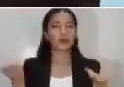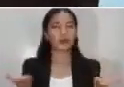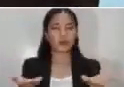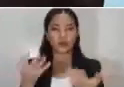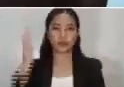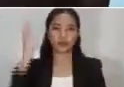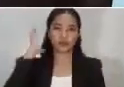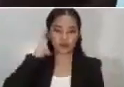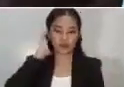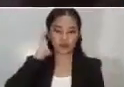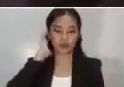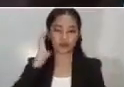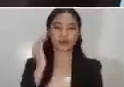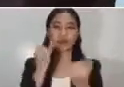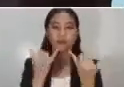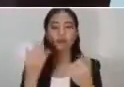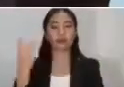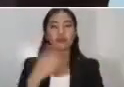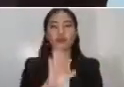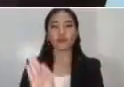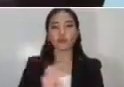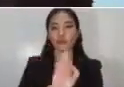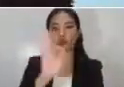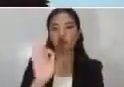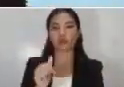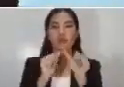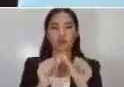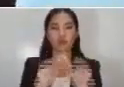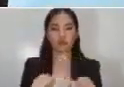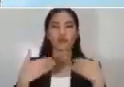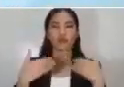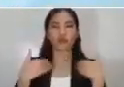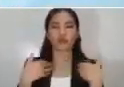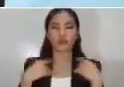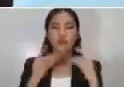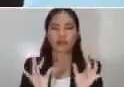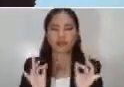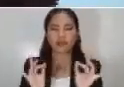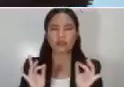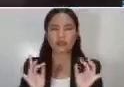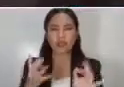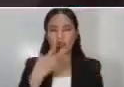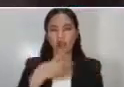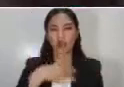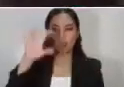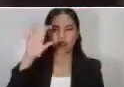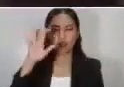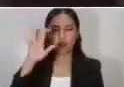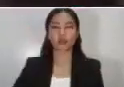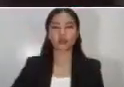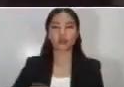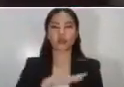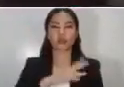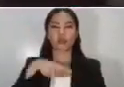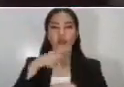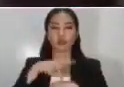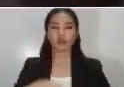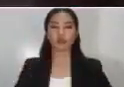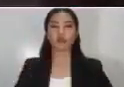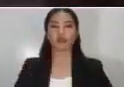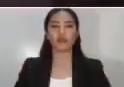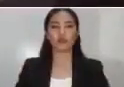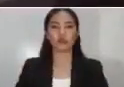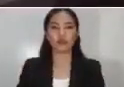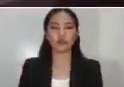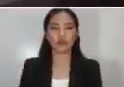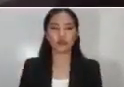heat index nito. Nasa 33 degrees Celsius naman ang maximum air temperature sa Lawag at ganun din sa Tugigaraw. Sa